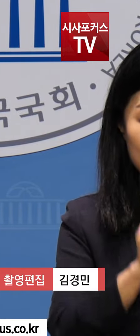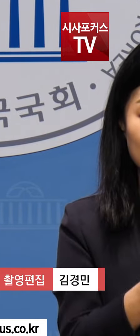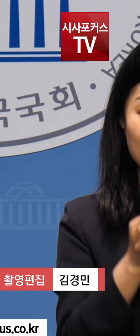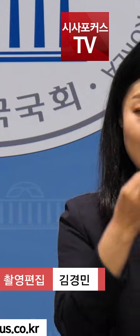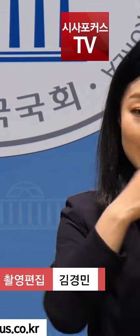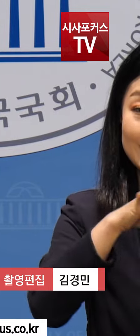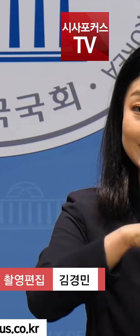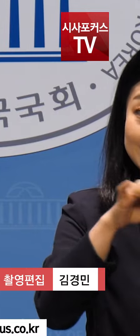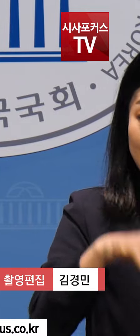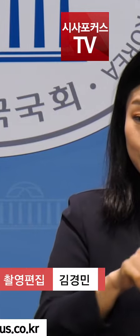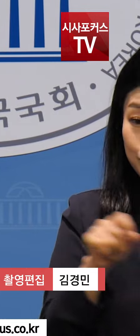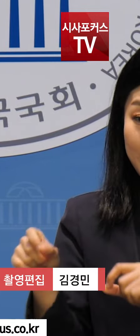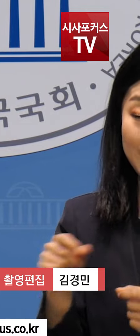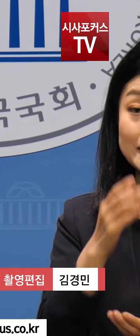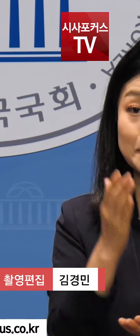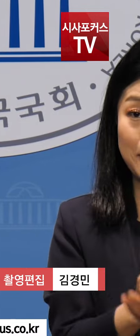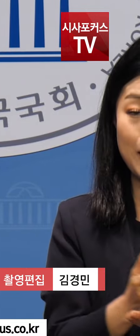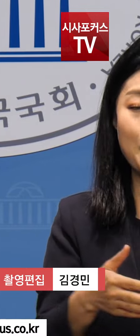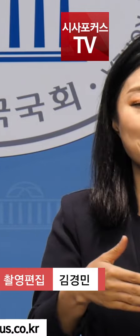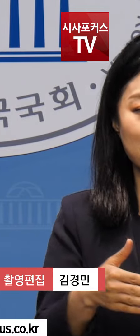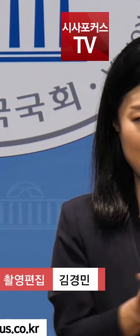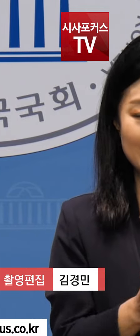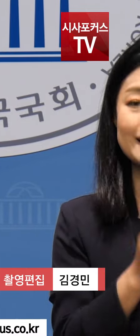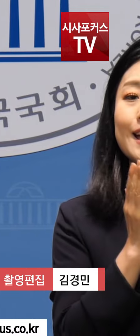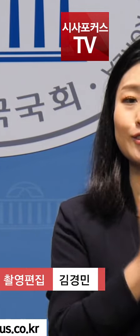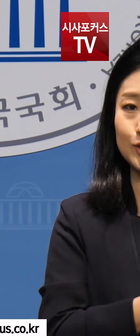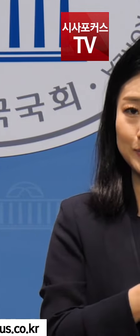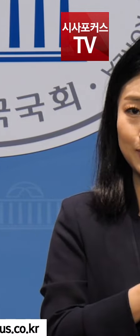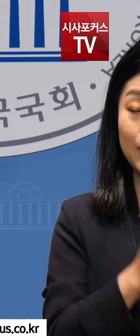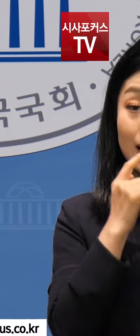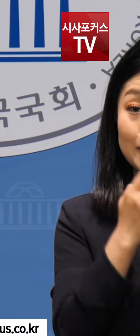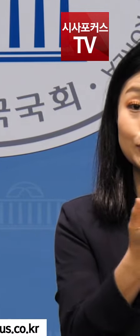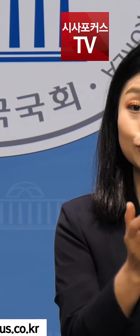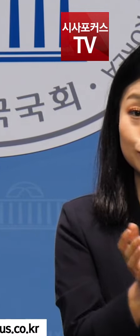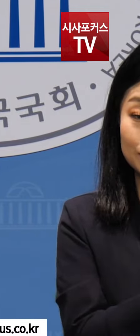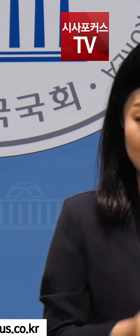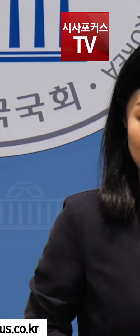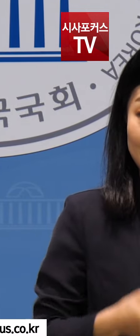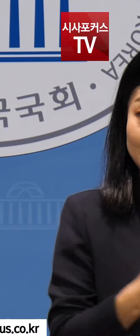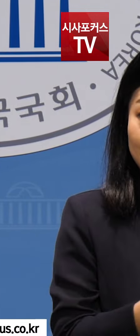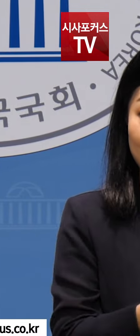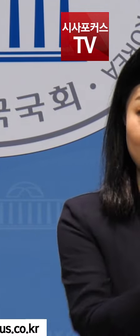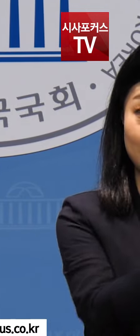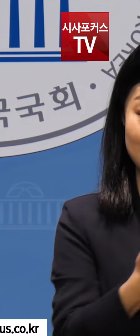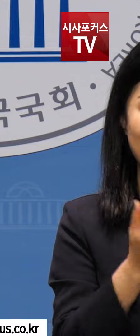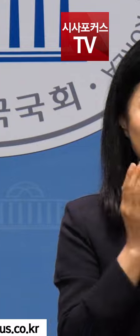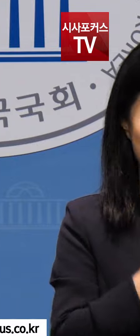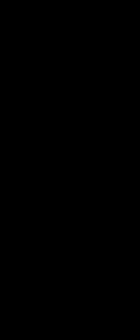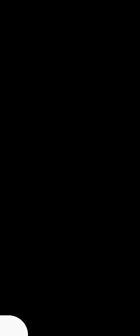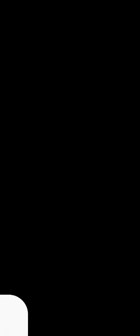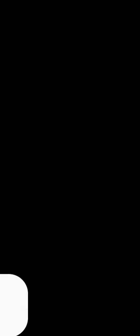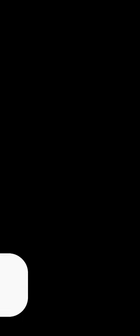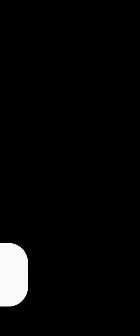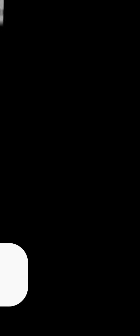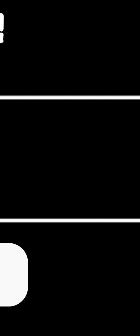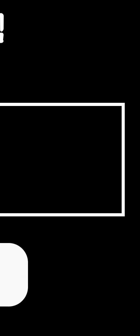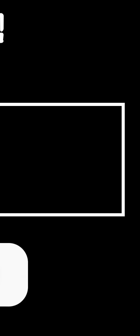금투세는 유예가 아니라 폐지되어야 합니다. 민주당의 결단을 촉구합니다.